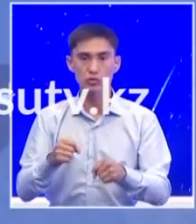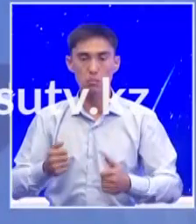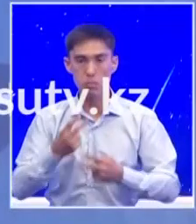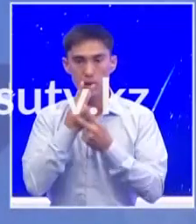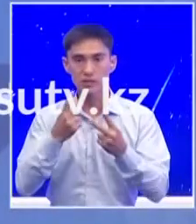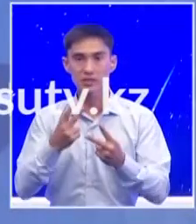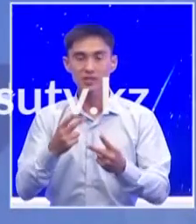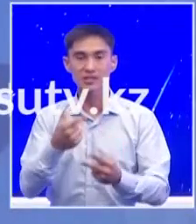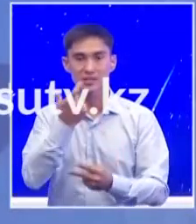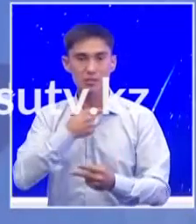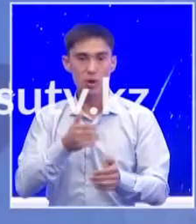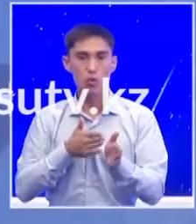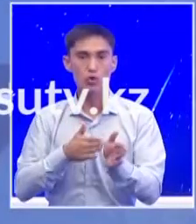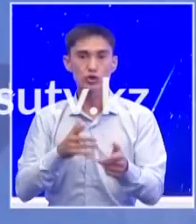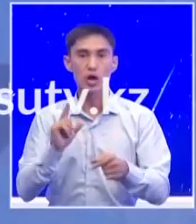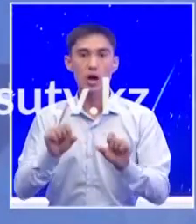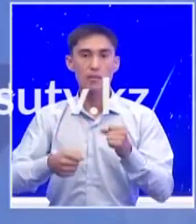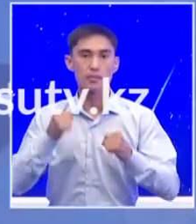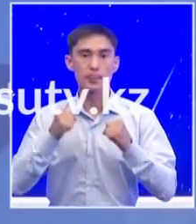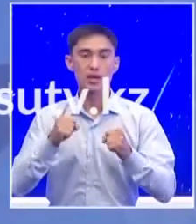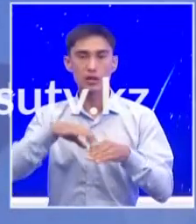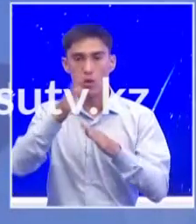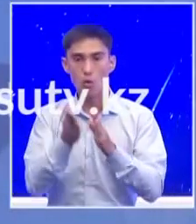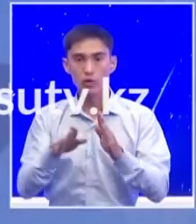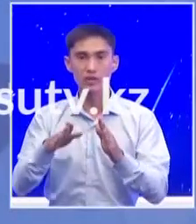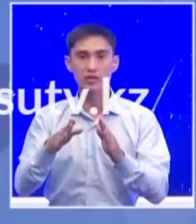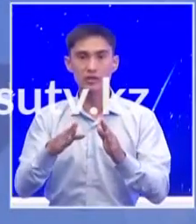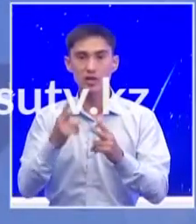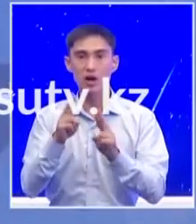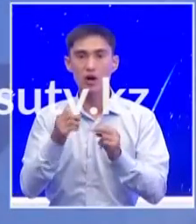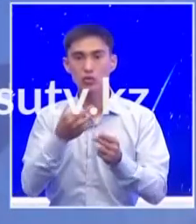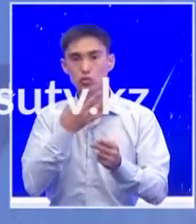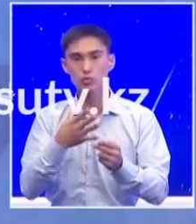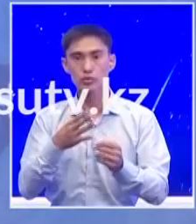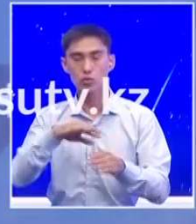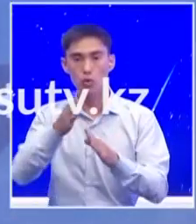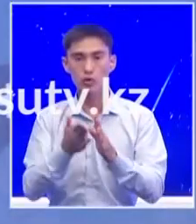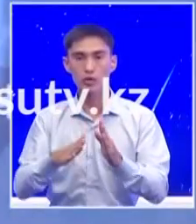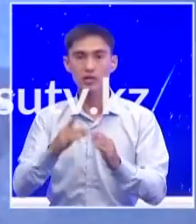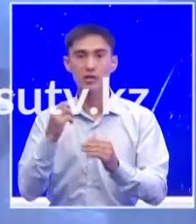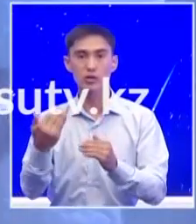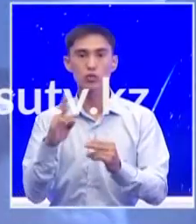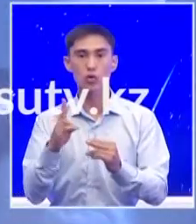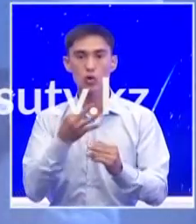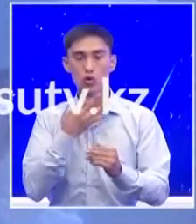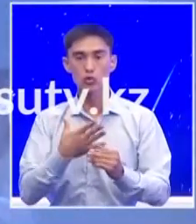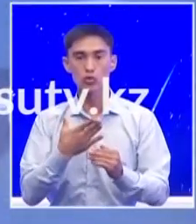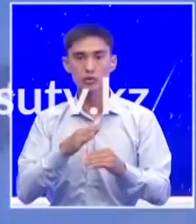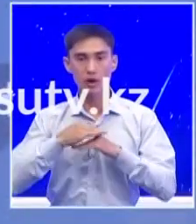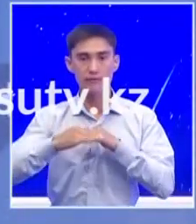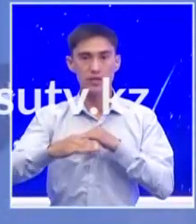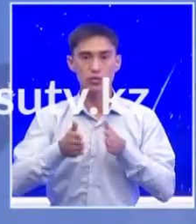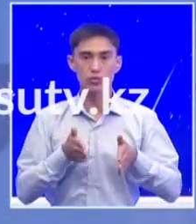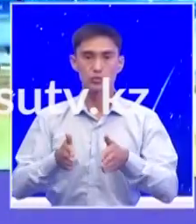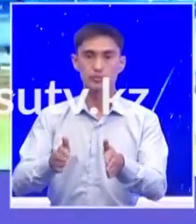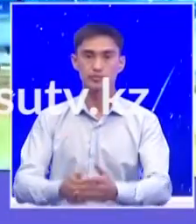себя гонщиком как и для горных королей, кто любит горные гонки, и для тех, кто любит равнину.